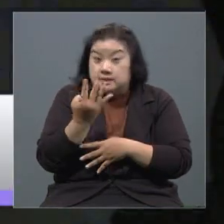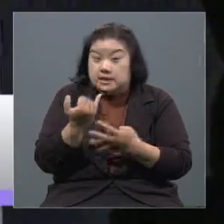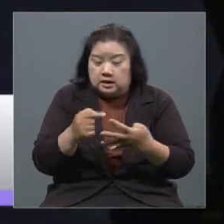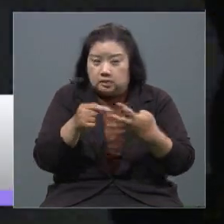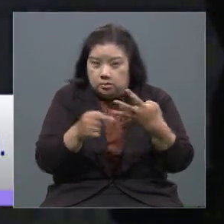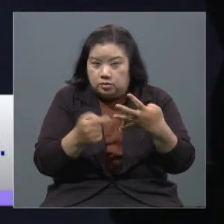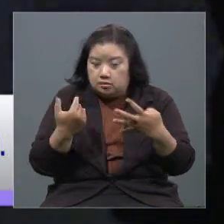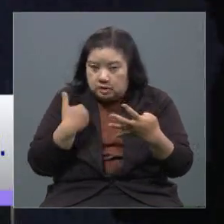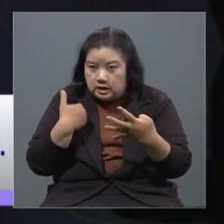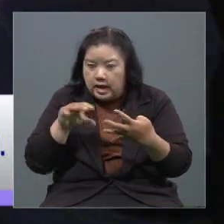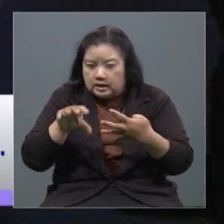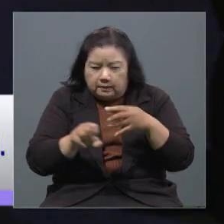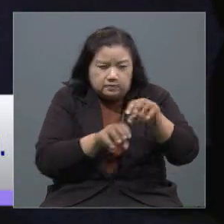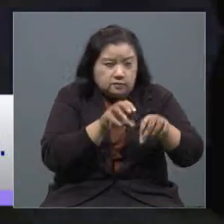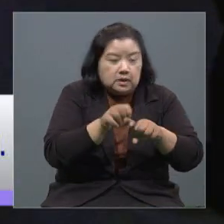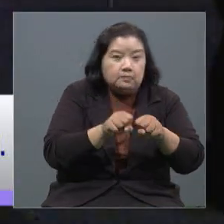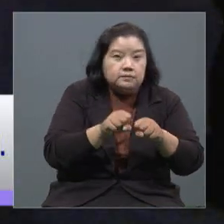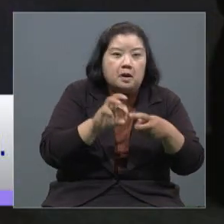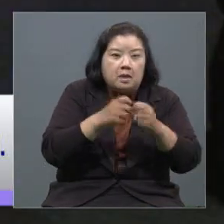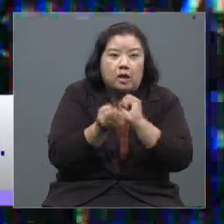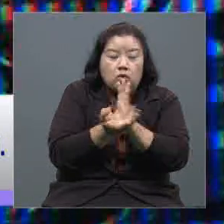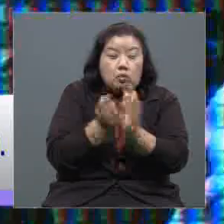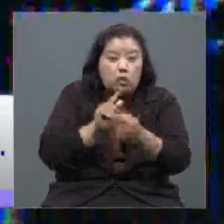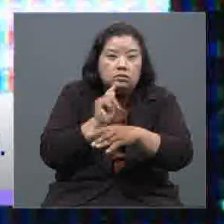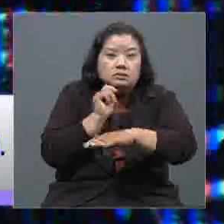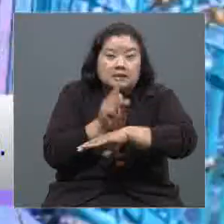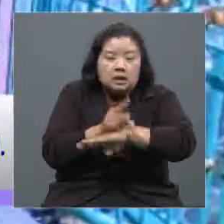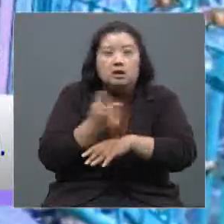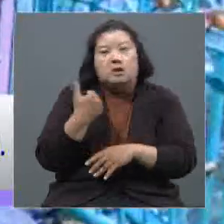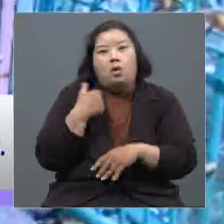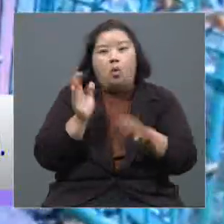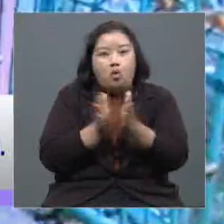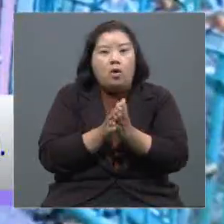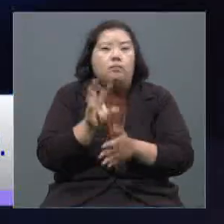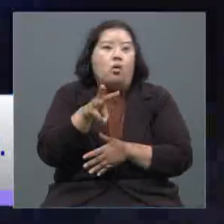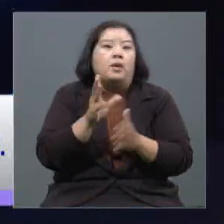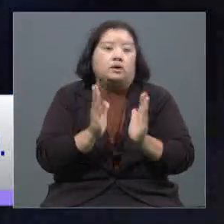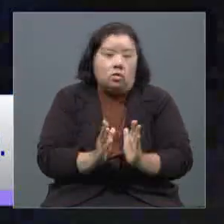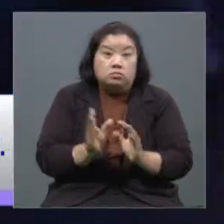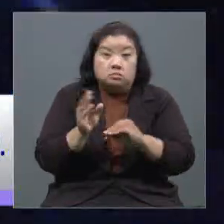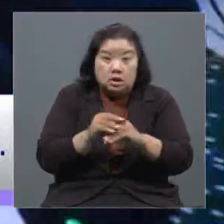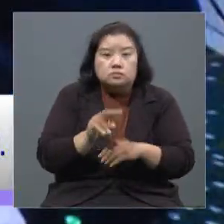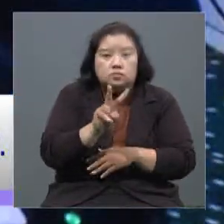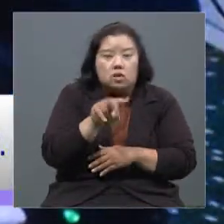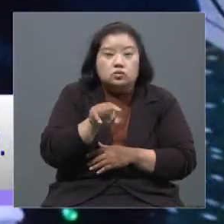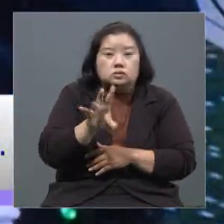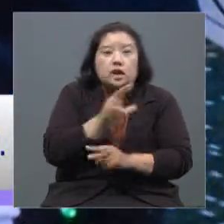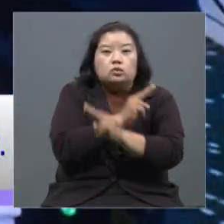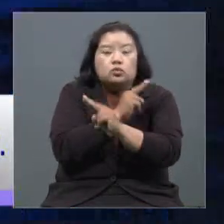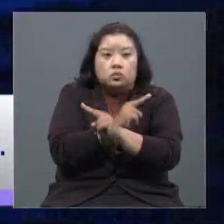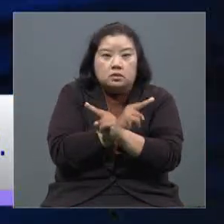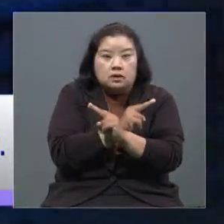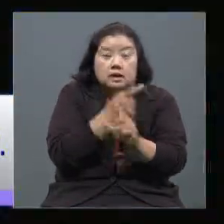ออนไลน์ทุกประเภทรวมกันเนี่ย 6,000กว่ารายซึ่งมันเพิ่มขึ้น 2.7เท่าจากช่วงเดือน